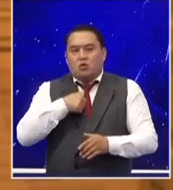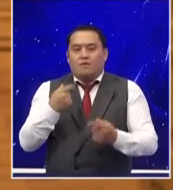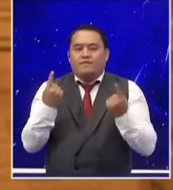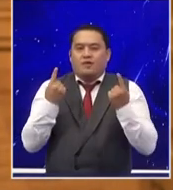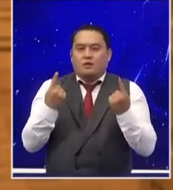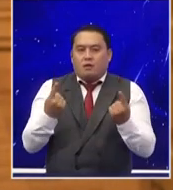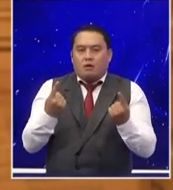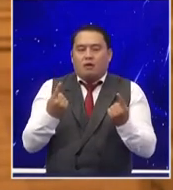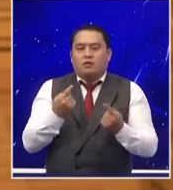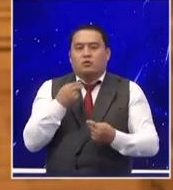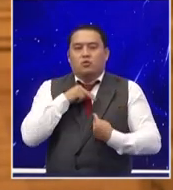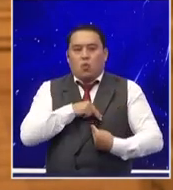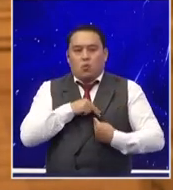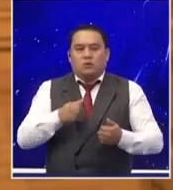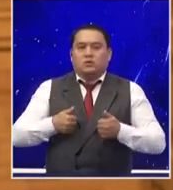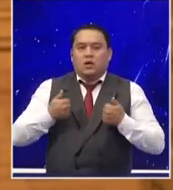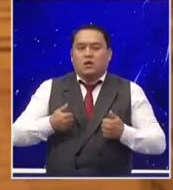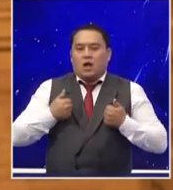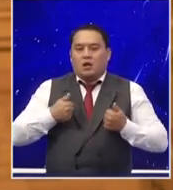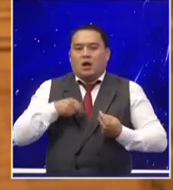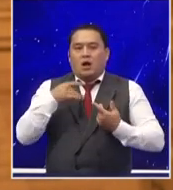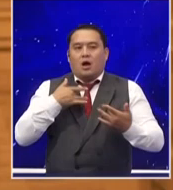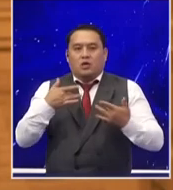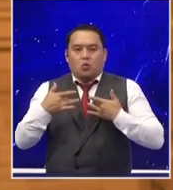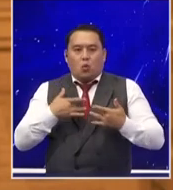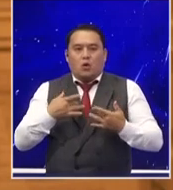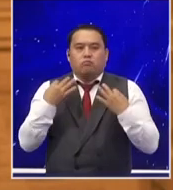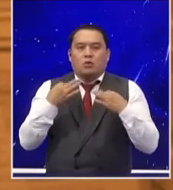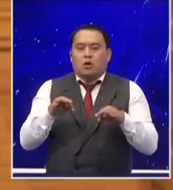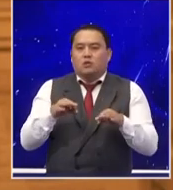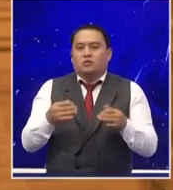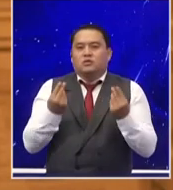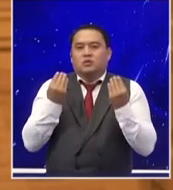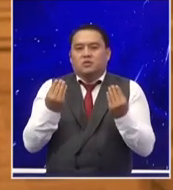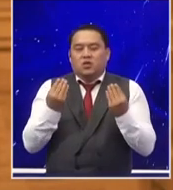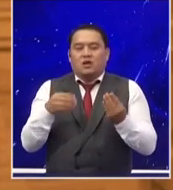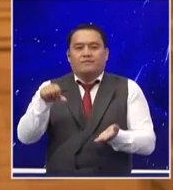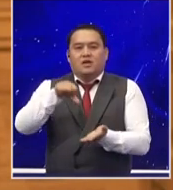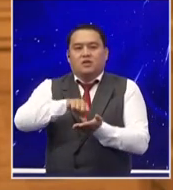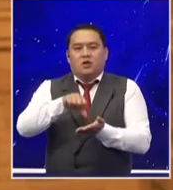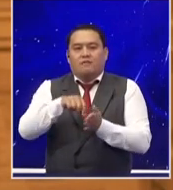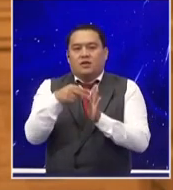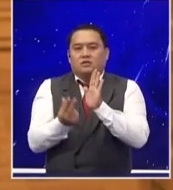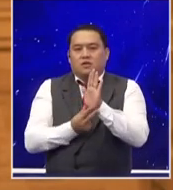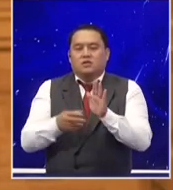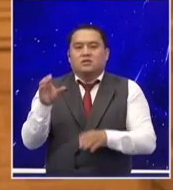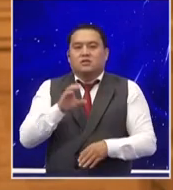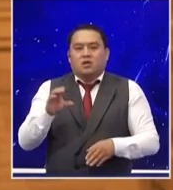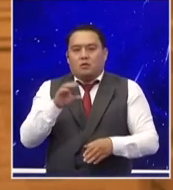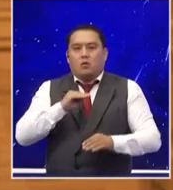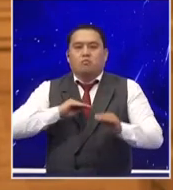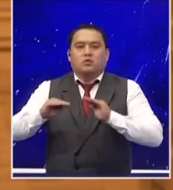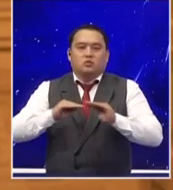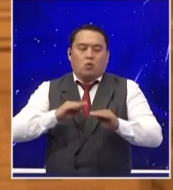увидели огромный труд и старания актеров позволившие им столь замечательно выступить 18 сентября будет еще одна